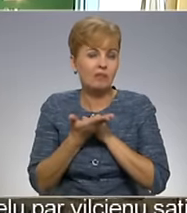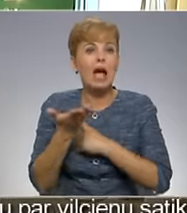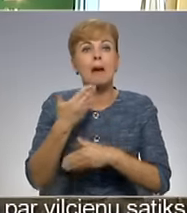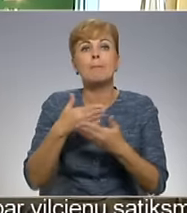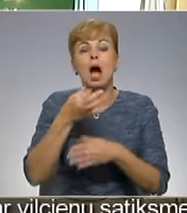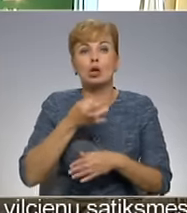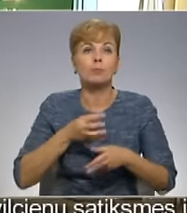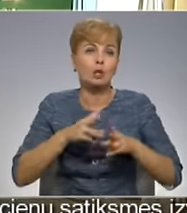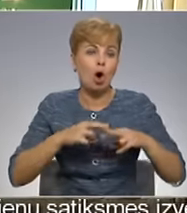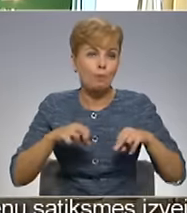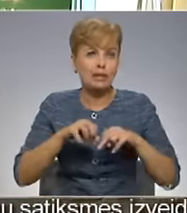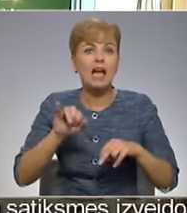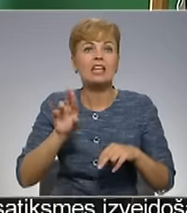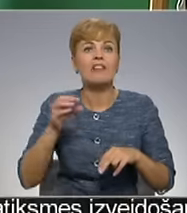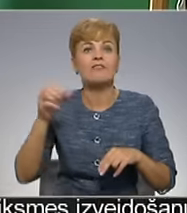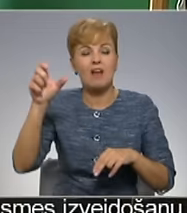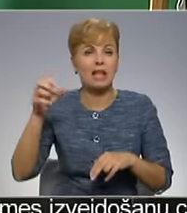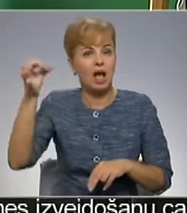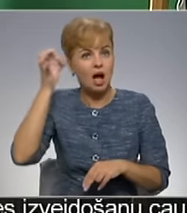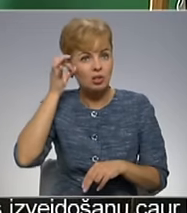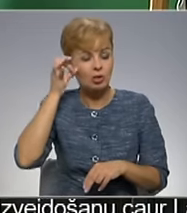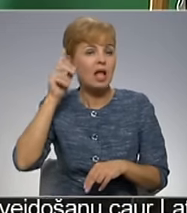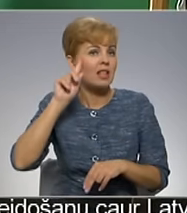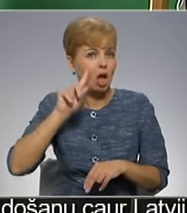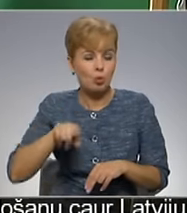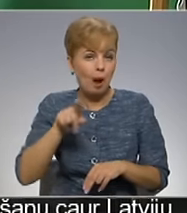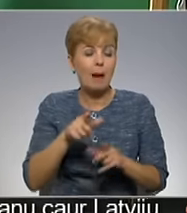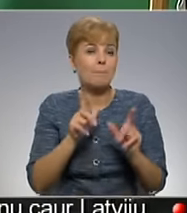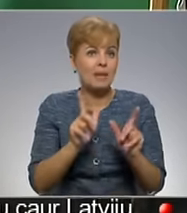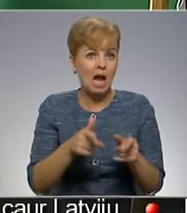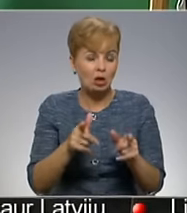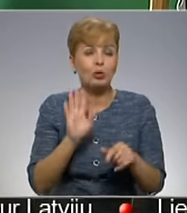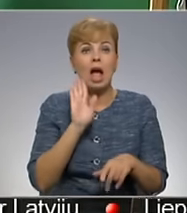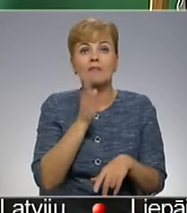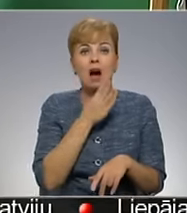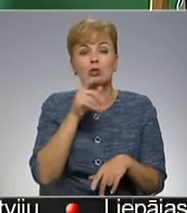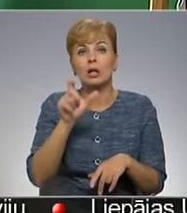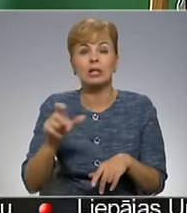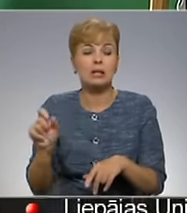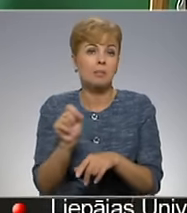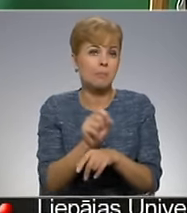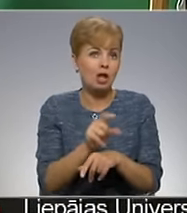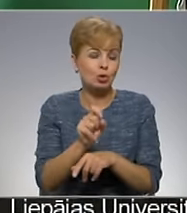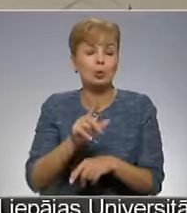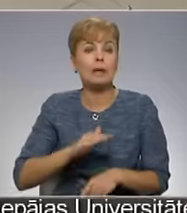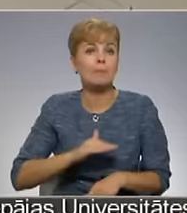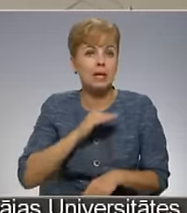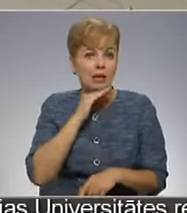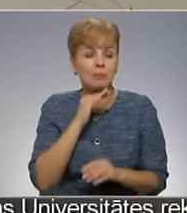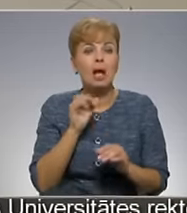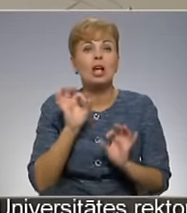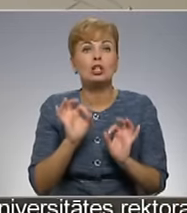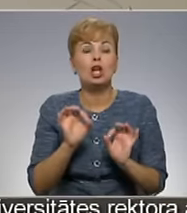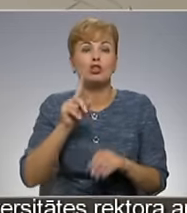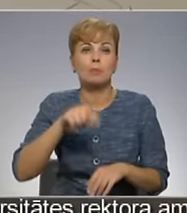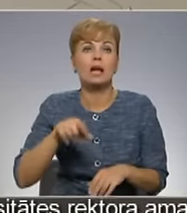Paralimpiskās komitejas, Iveta Pūrmale atminas, ka daudz nedomājot piekrita, lai arī vasarā klientu pasūtījumi ir pietiekami. Viņi tieši